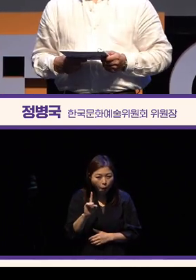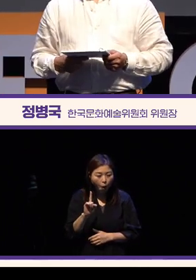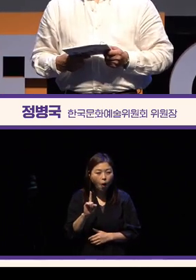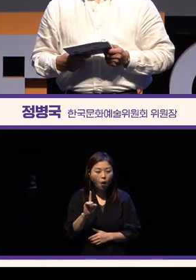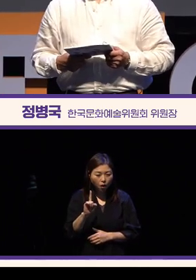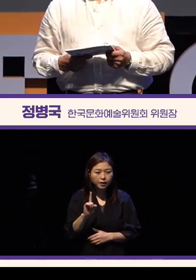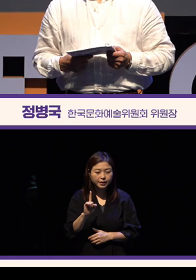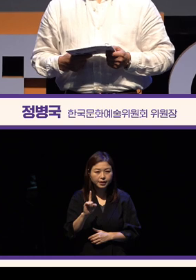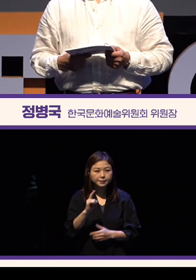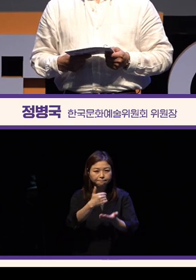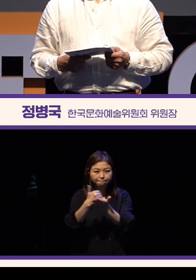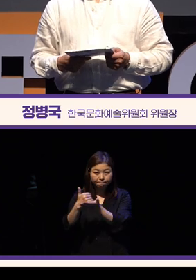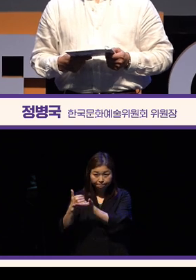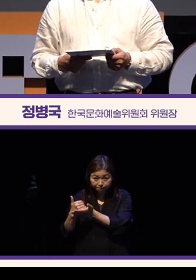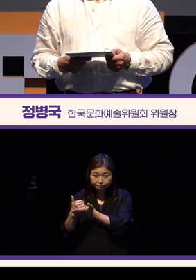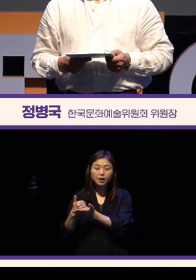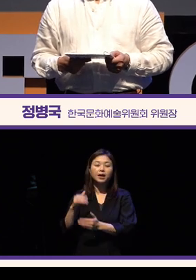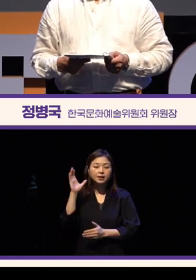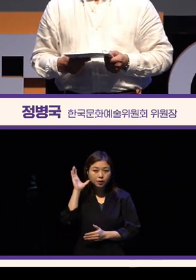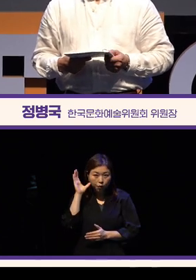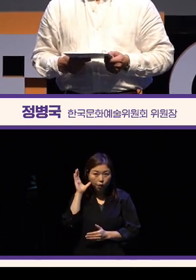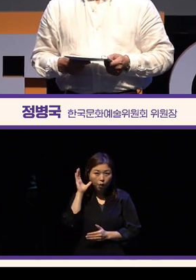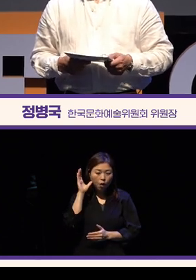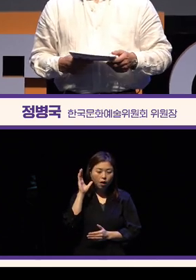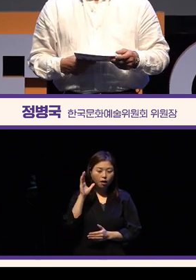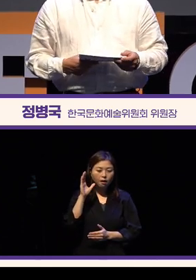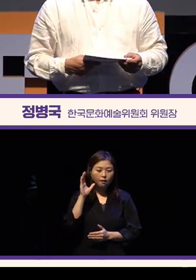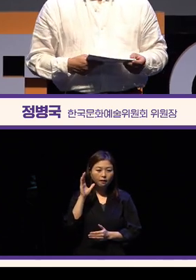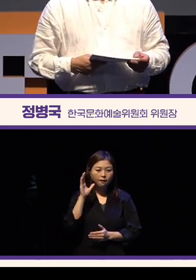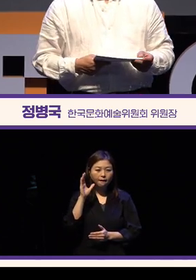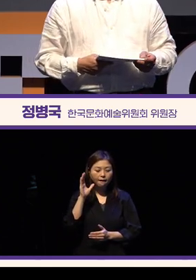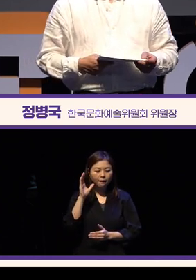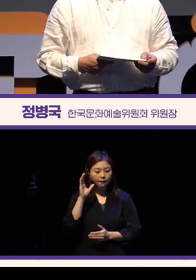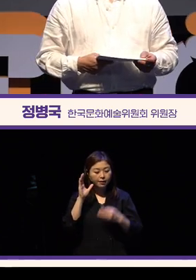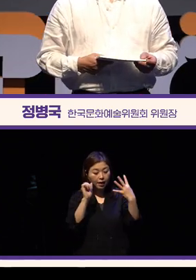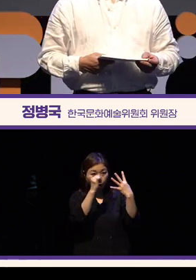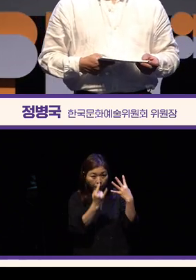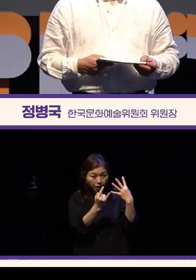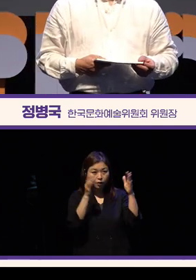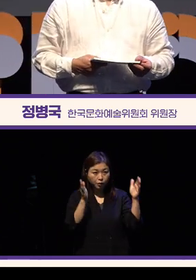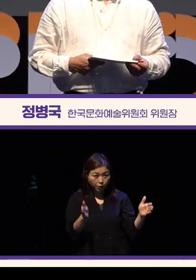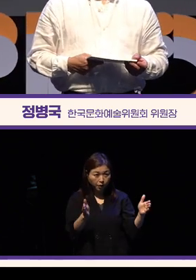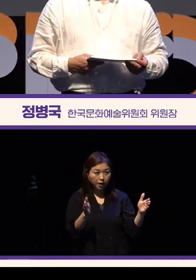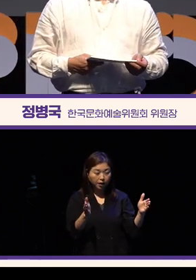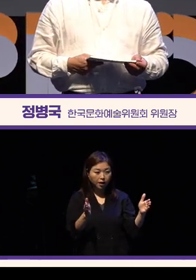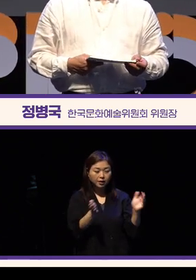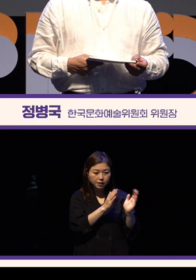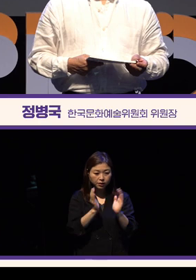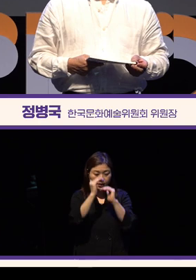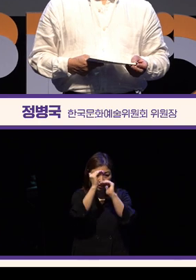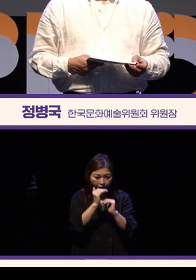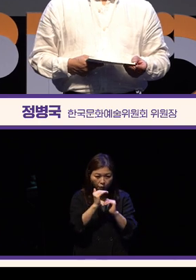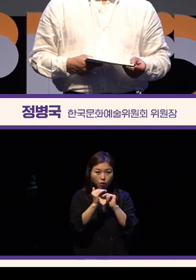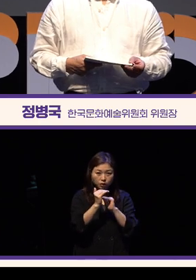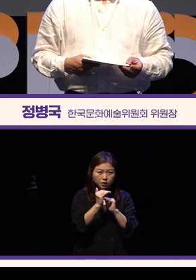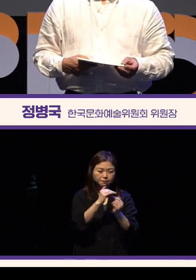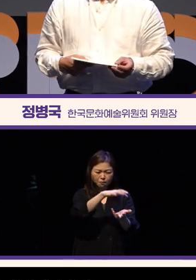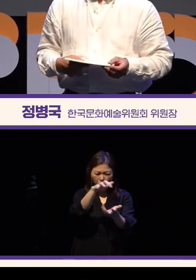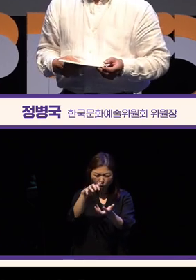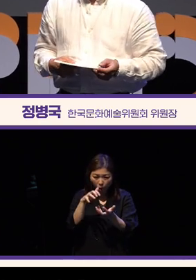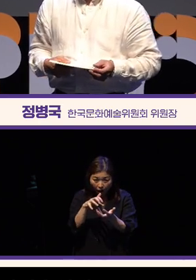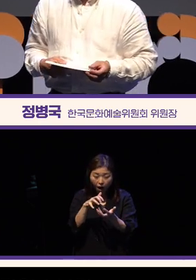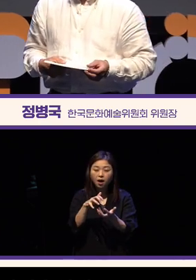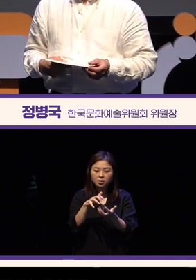정리된 안을 가지고 최종 안을 가지고 공청회를 갖게 됐습니다. 또 공청회를 통해서 여러분들의